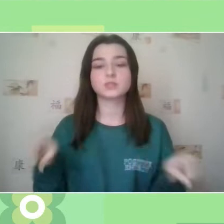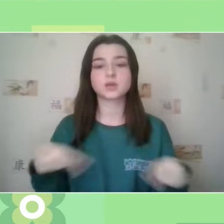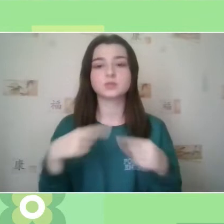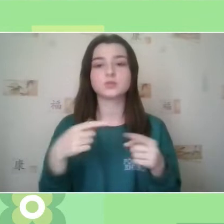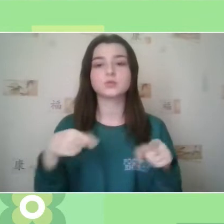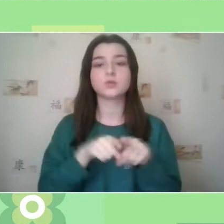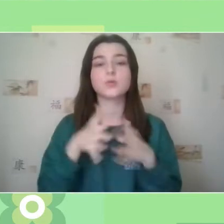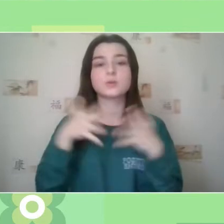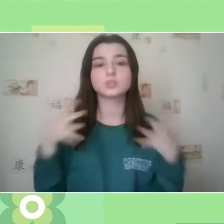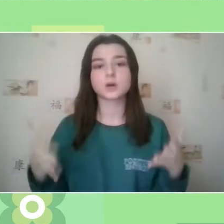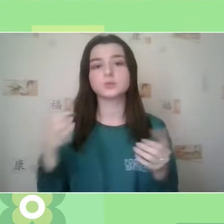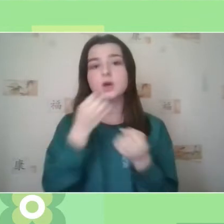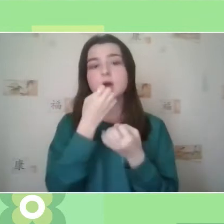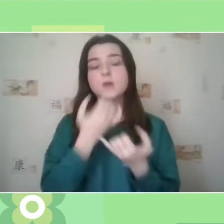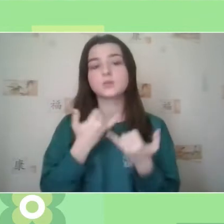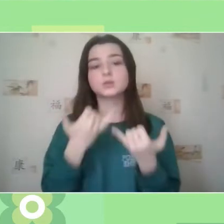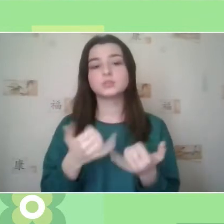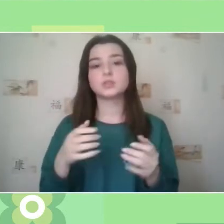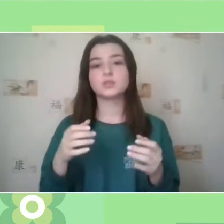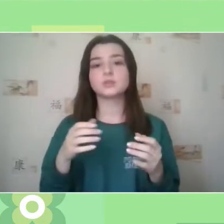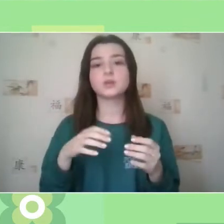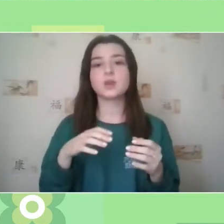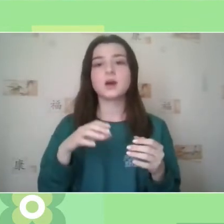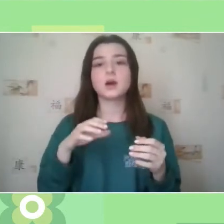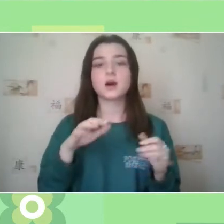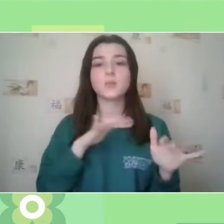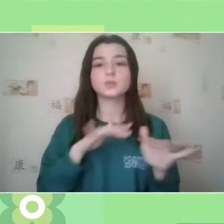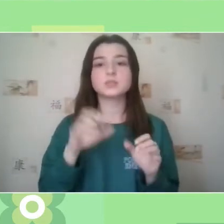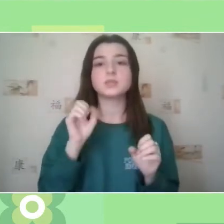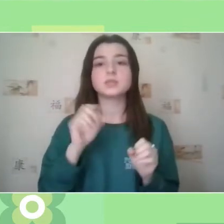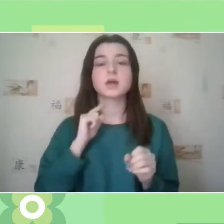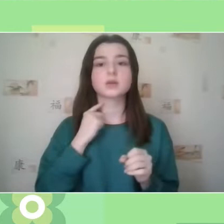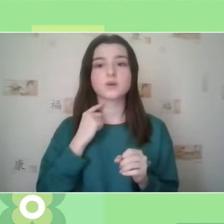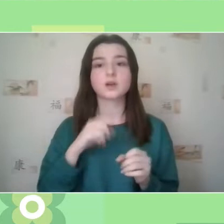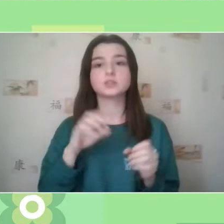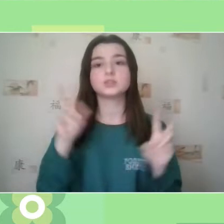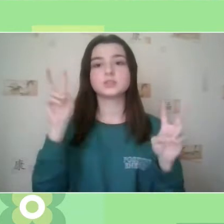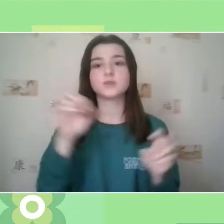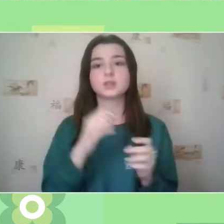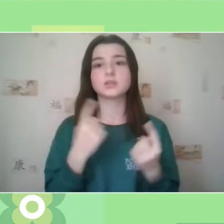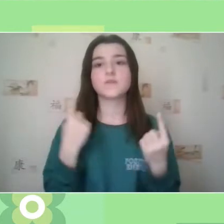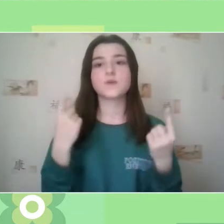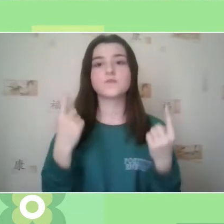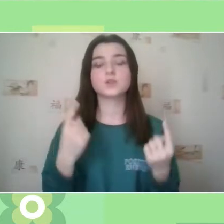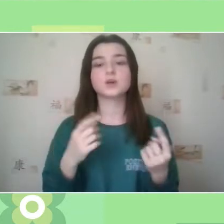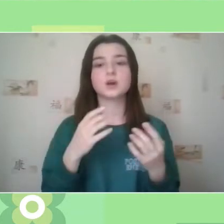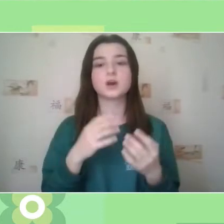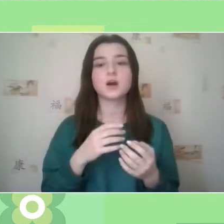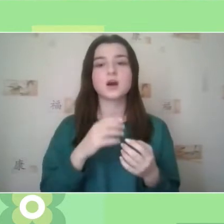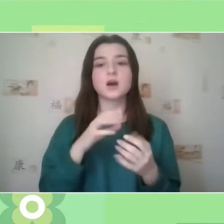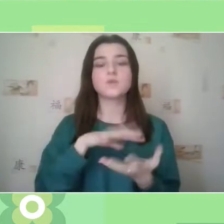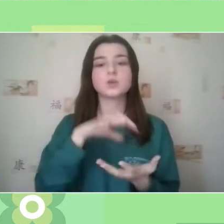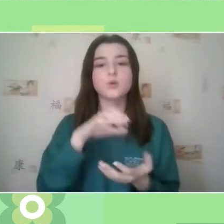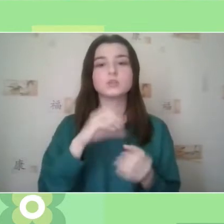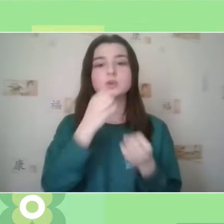ну, масштабної благодійної події у нас у місті Кропивницький на Кіровоградщині. Вона називається «Великодні благодійні аукціони», я обов'язково про